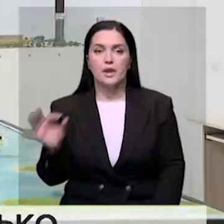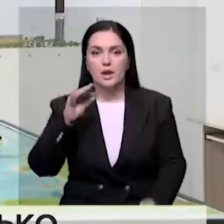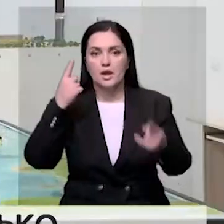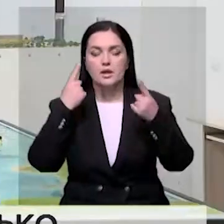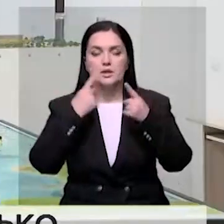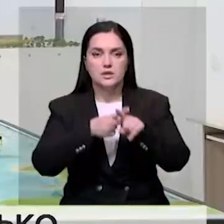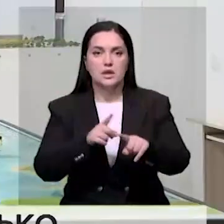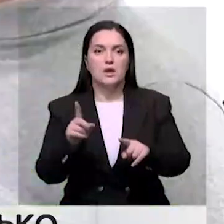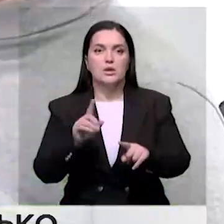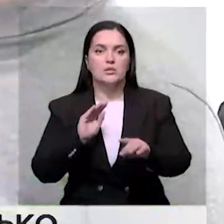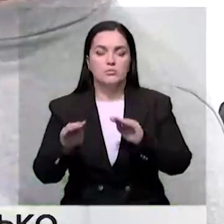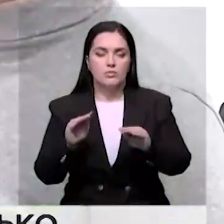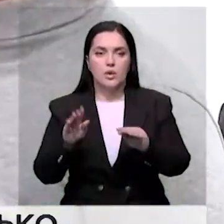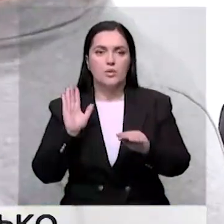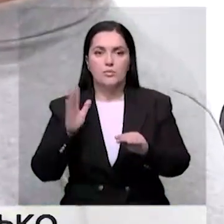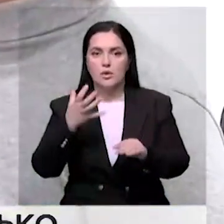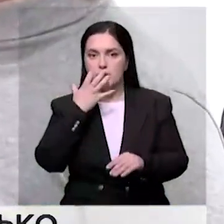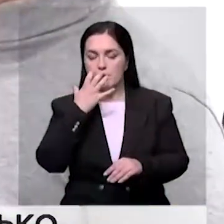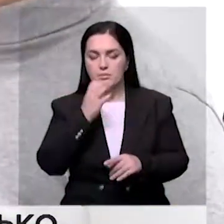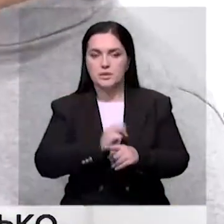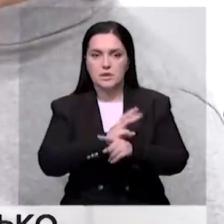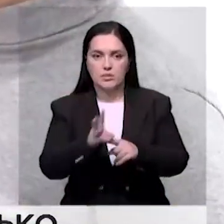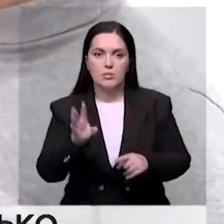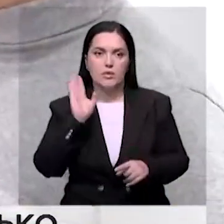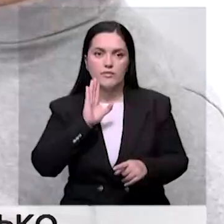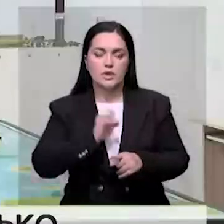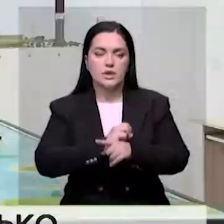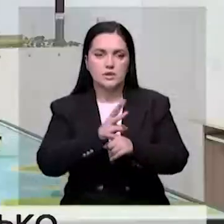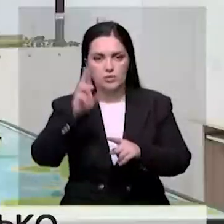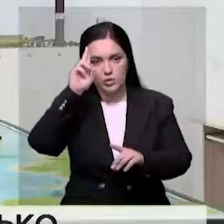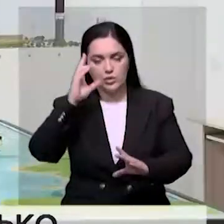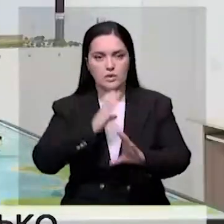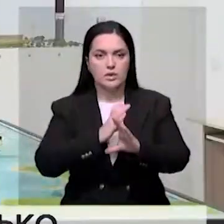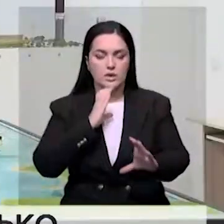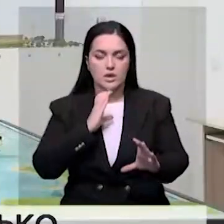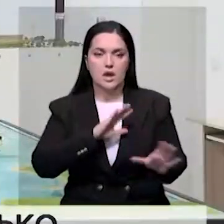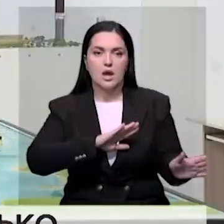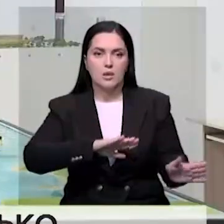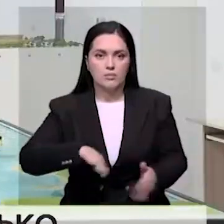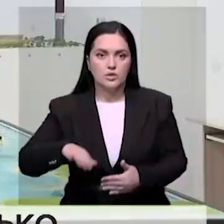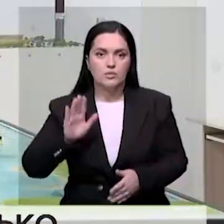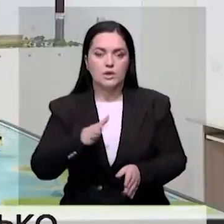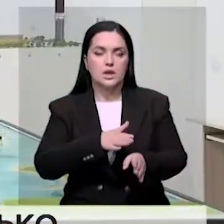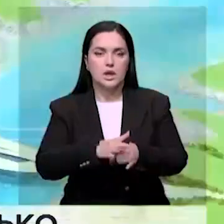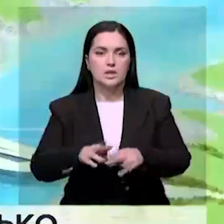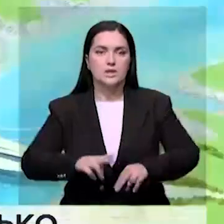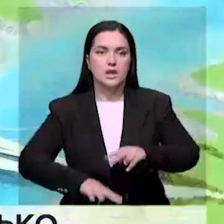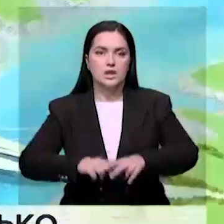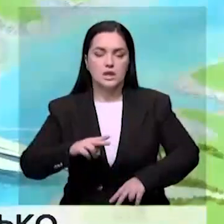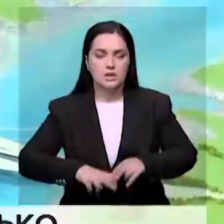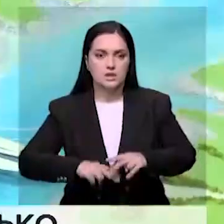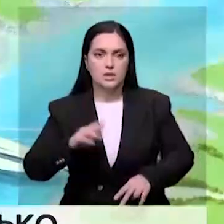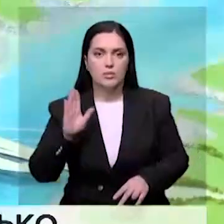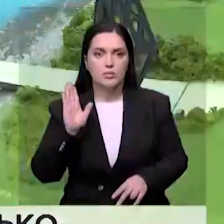инженерных коммуникаций. Это теплоснабжение, водоснабжение и канализация. После чего начнется реализация строительства данных